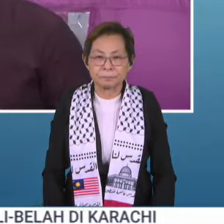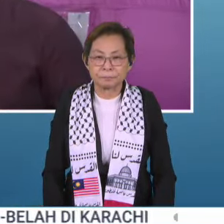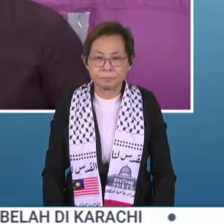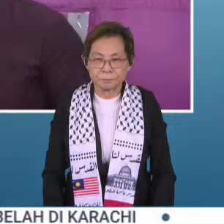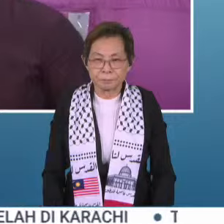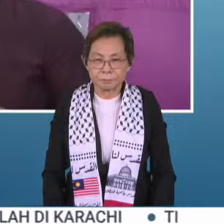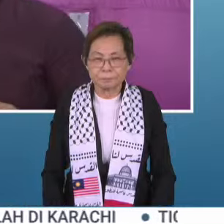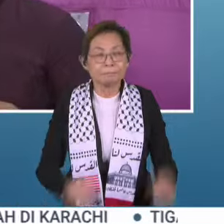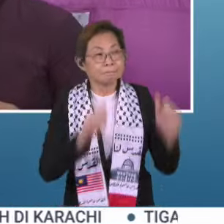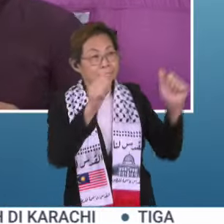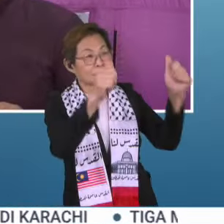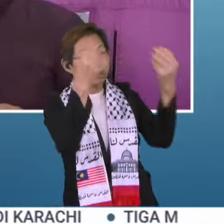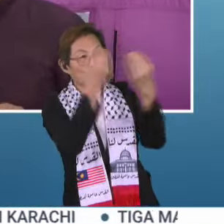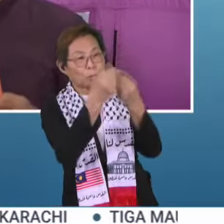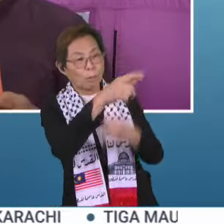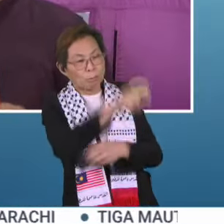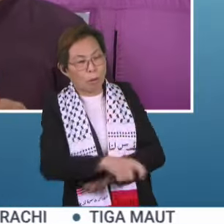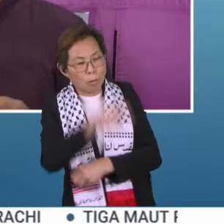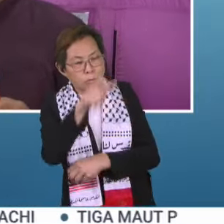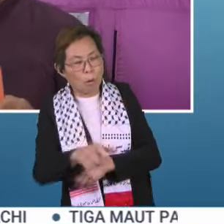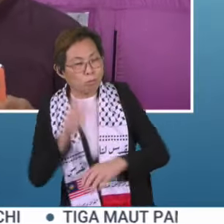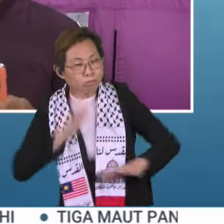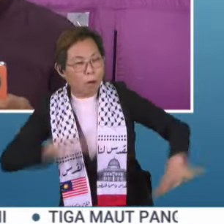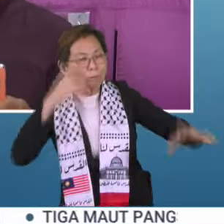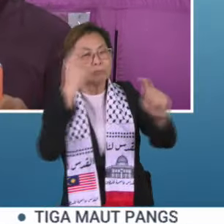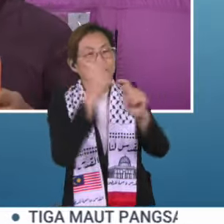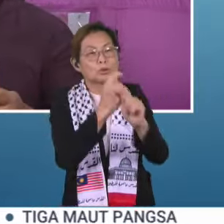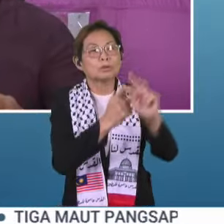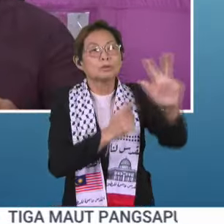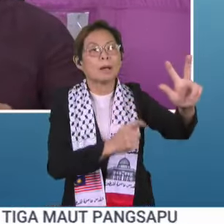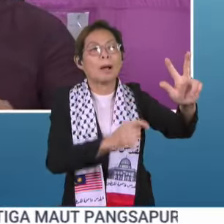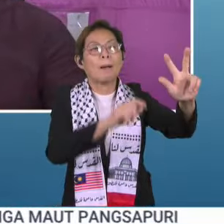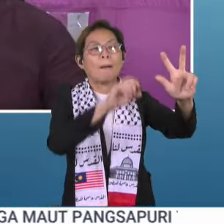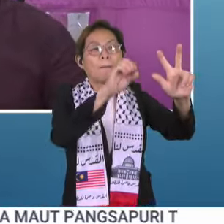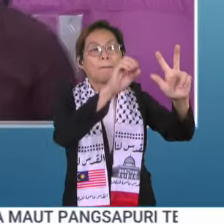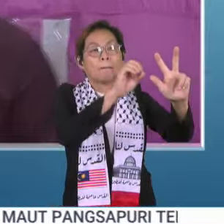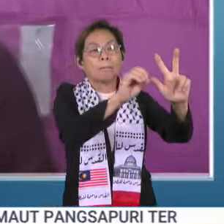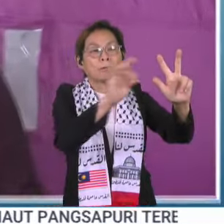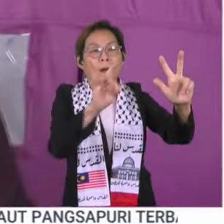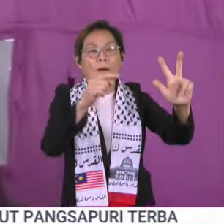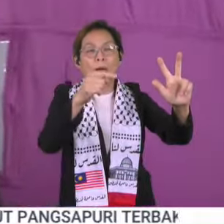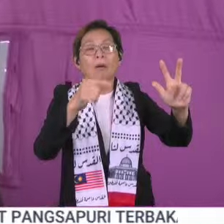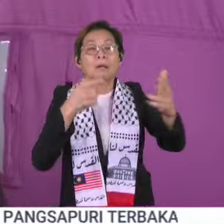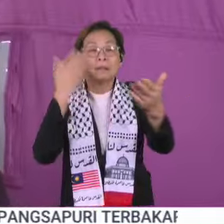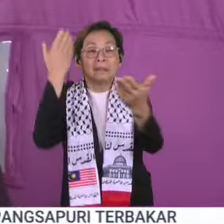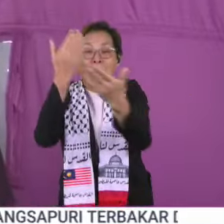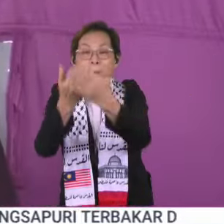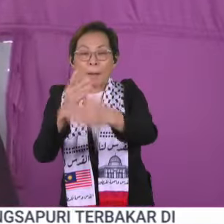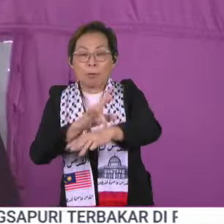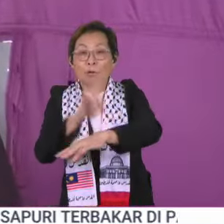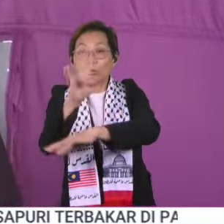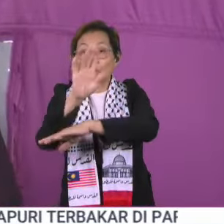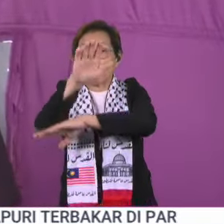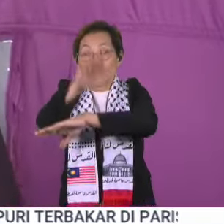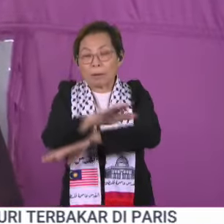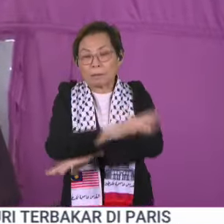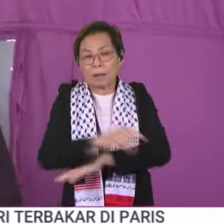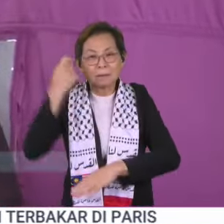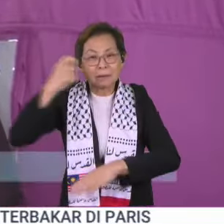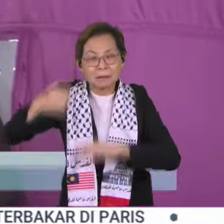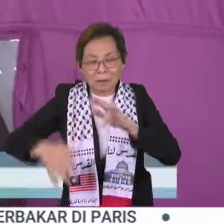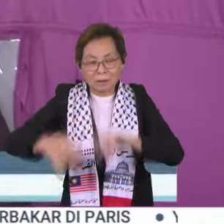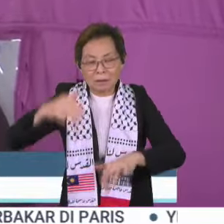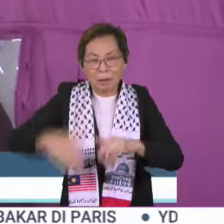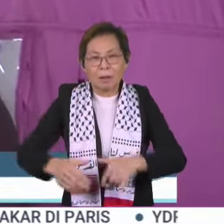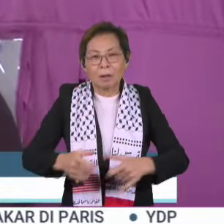silakan ya jumlah penduduk terjejas kekal kepada 308 sehingga pukul 7 petang tadi manakala sekatri